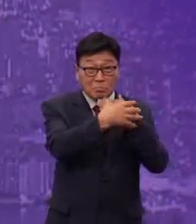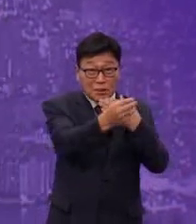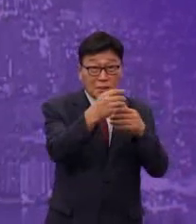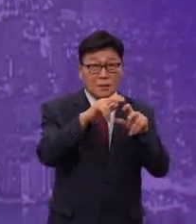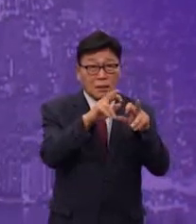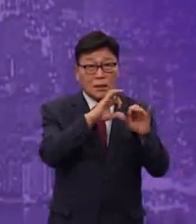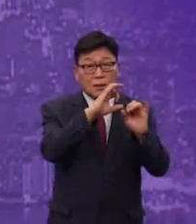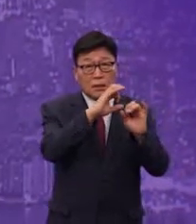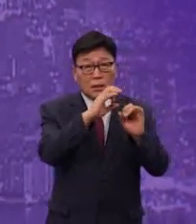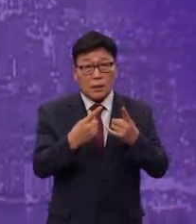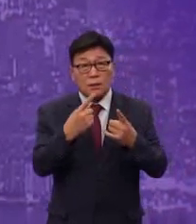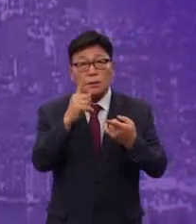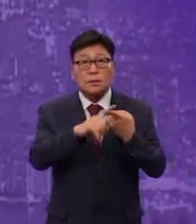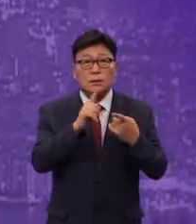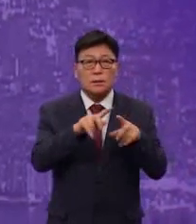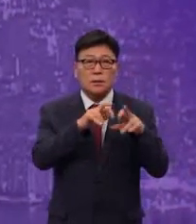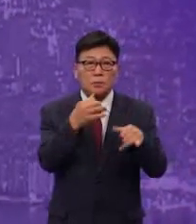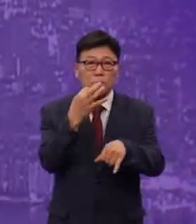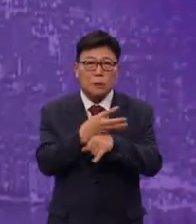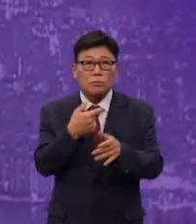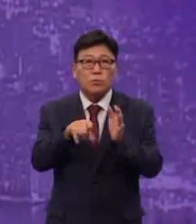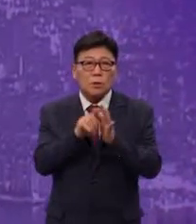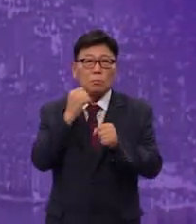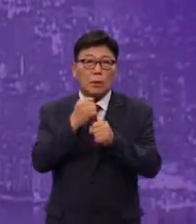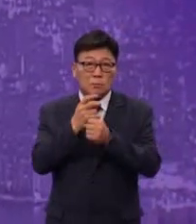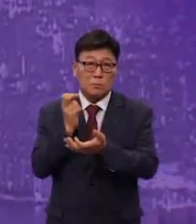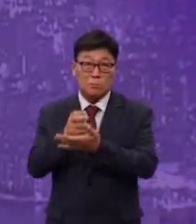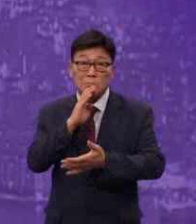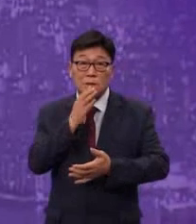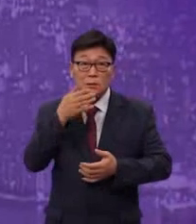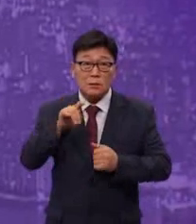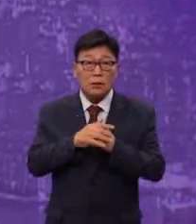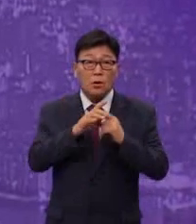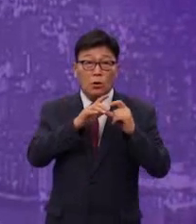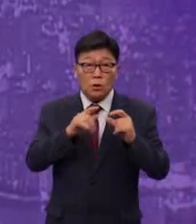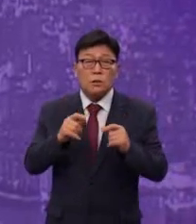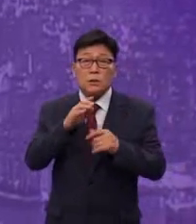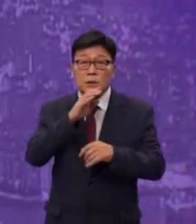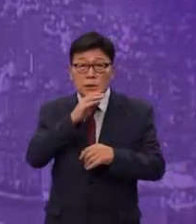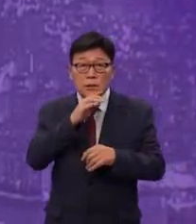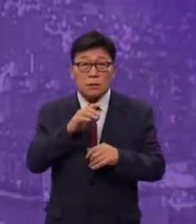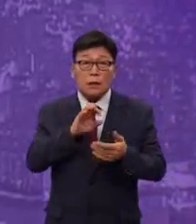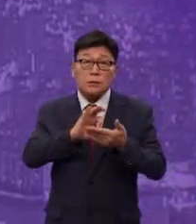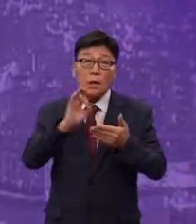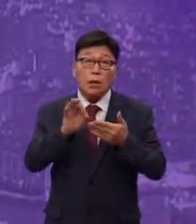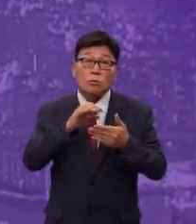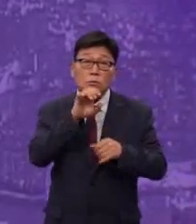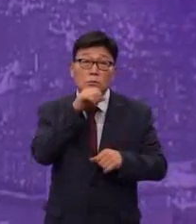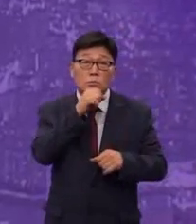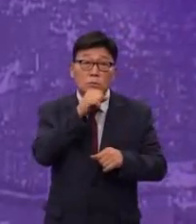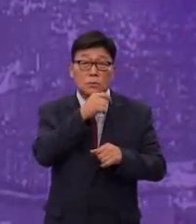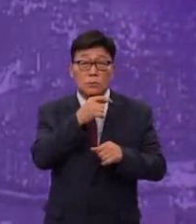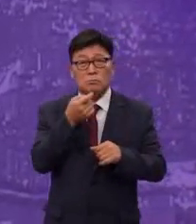이렇듯 하이패스 장애인 이용 할인은 장애인분들의 편의를 도모하기 위해서 만들어진 제도입니다만 정작